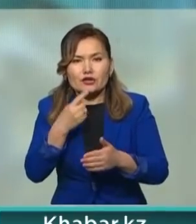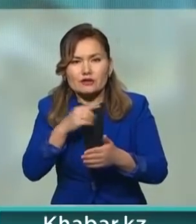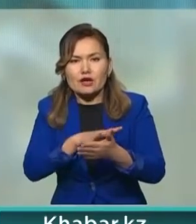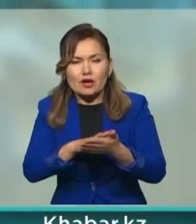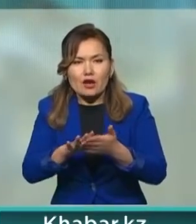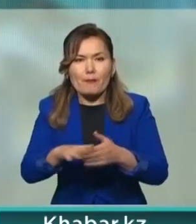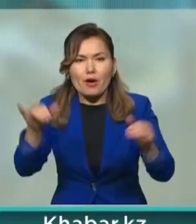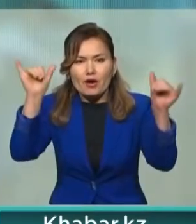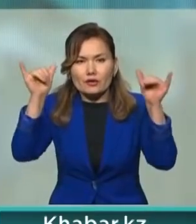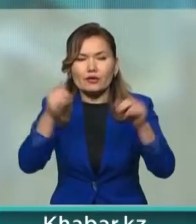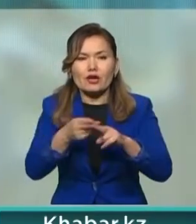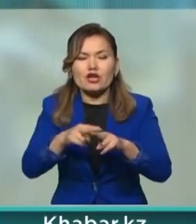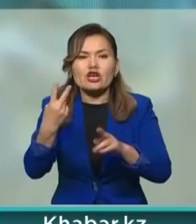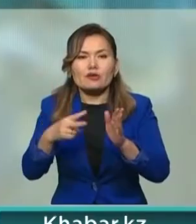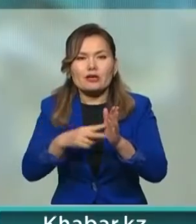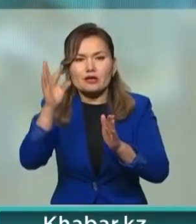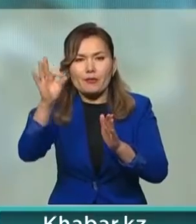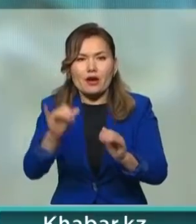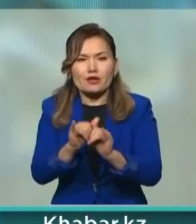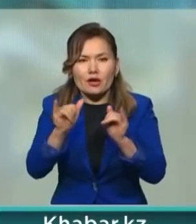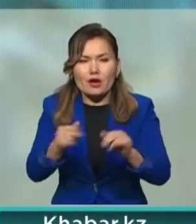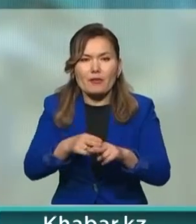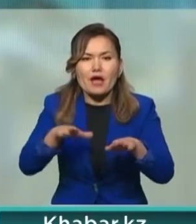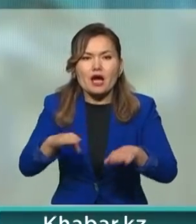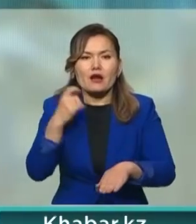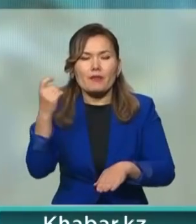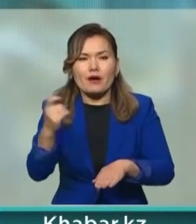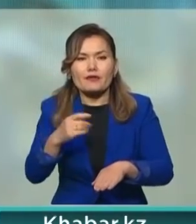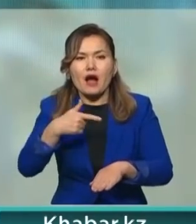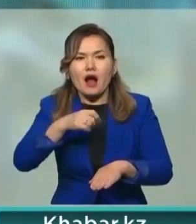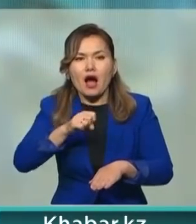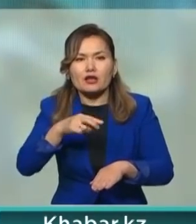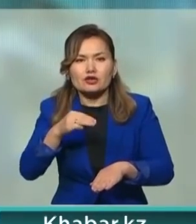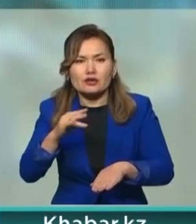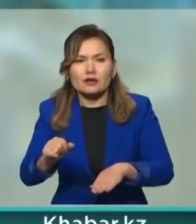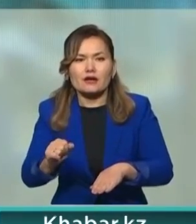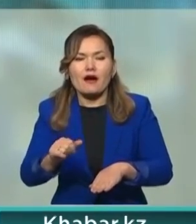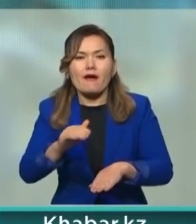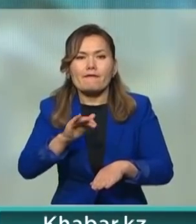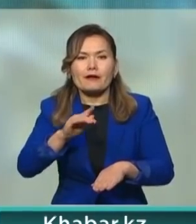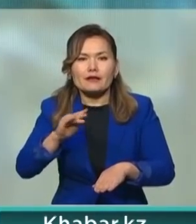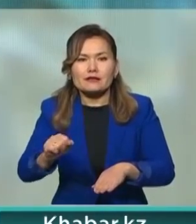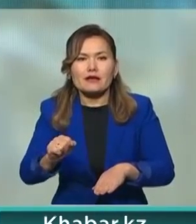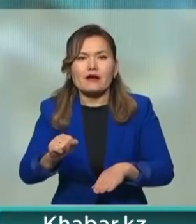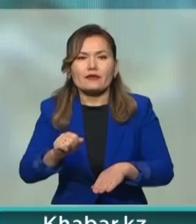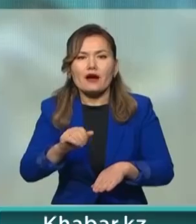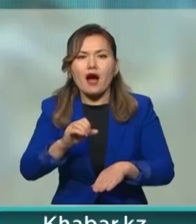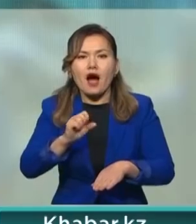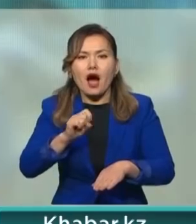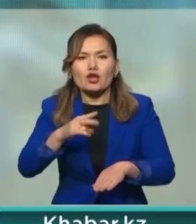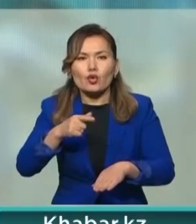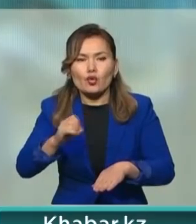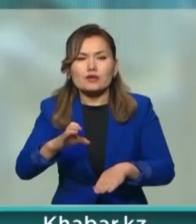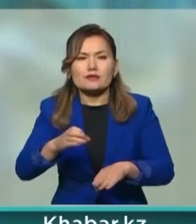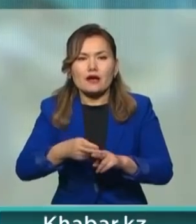үлесі 27%-ке жетті. Жергілікті шаруалардың Галштейна Фриза, Герефорд, Авертен Ангус, Әулегөл және Қазақтың